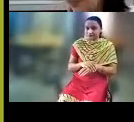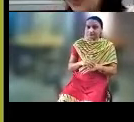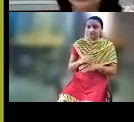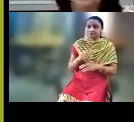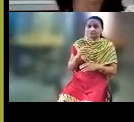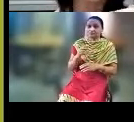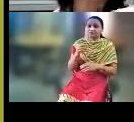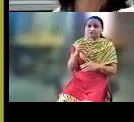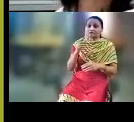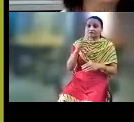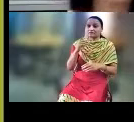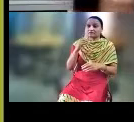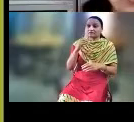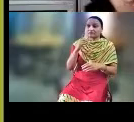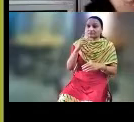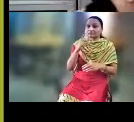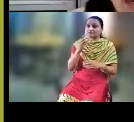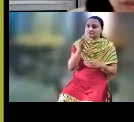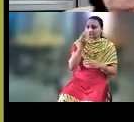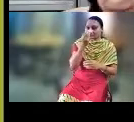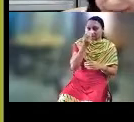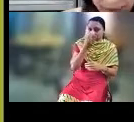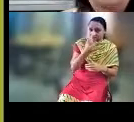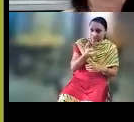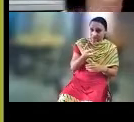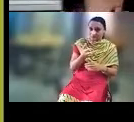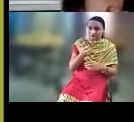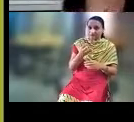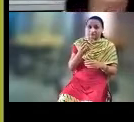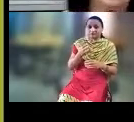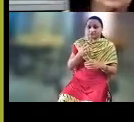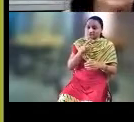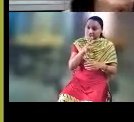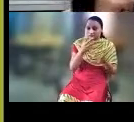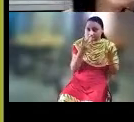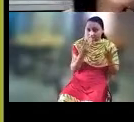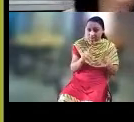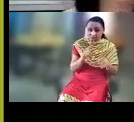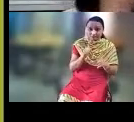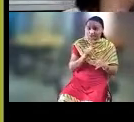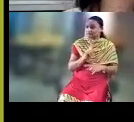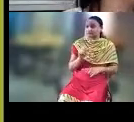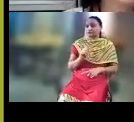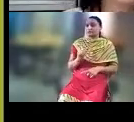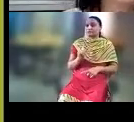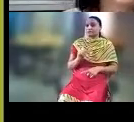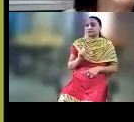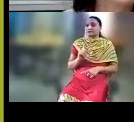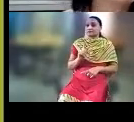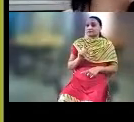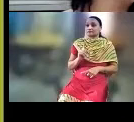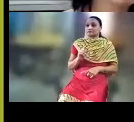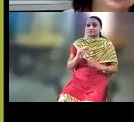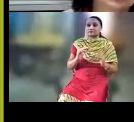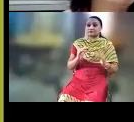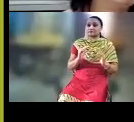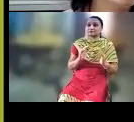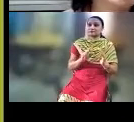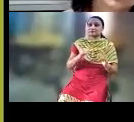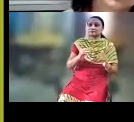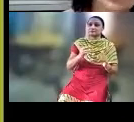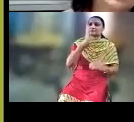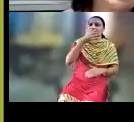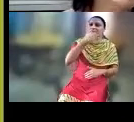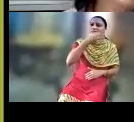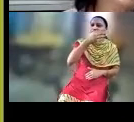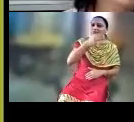हम आसानी से बच्चों को ऐसी बातें कह देते हैं जो कि नहीं कहनी चाहिए, और जो कि आगे जाकर के बच्चे ताउम्र याद